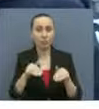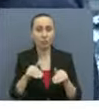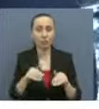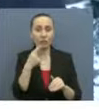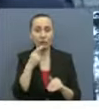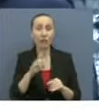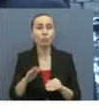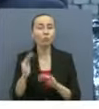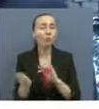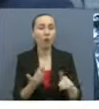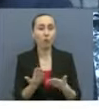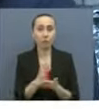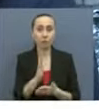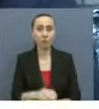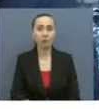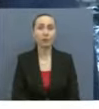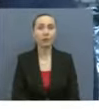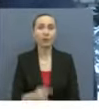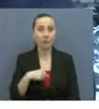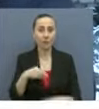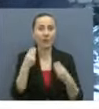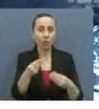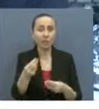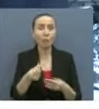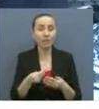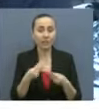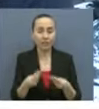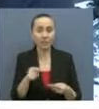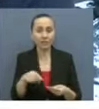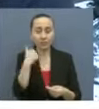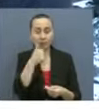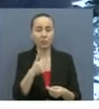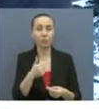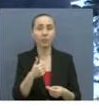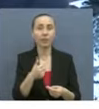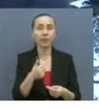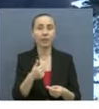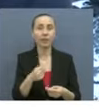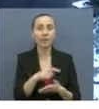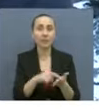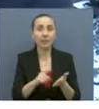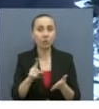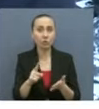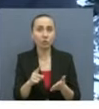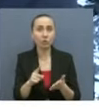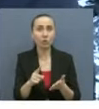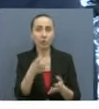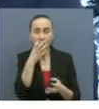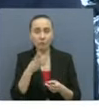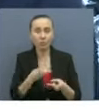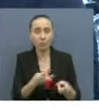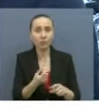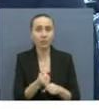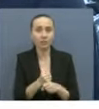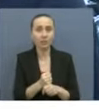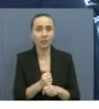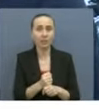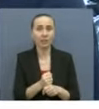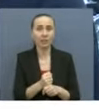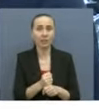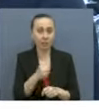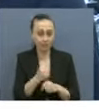миллионов тенге получается. Даем в этом году. Вот. Ну, задача, чтобы отопительную сумму сделали. Сделаем. Без